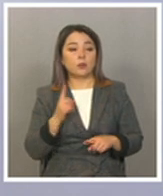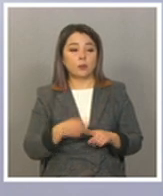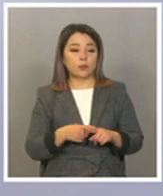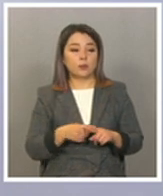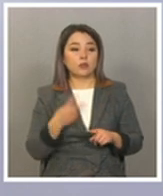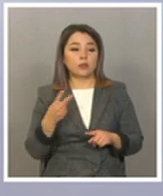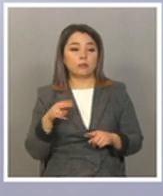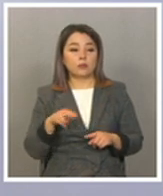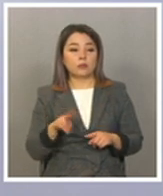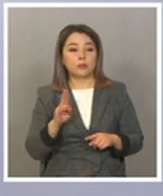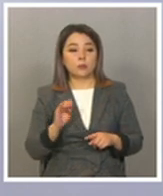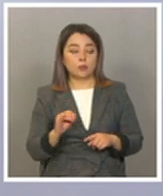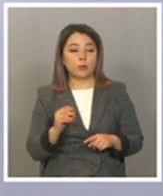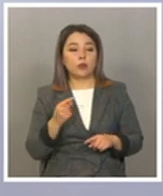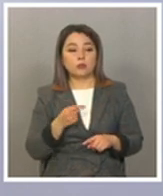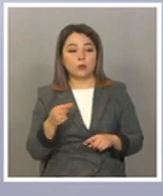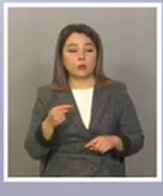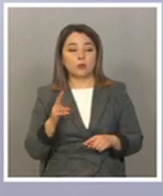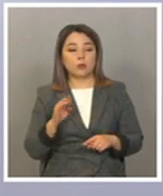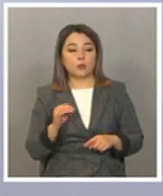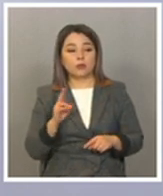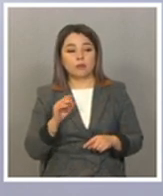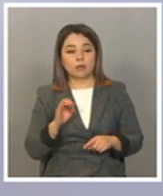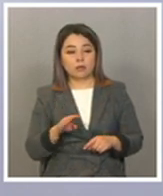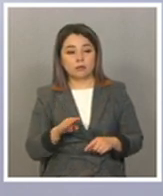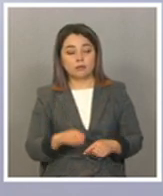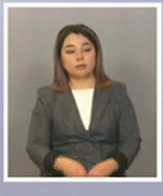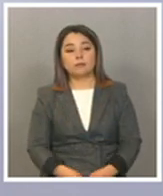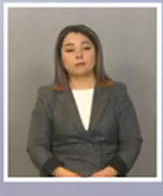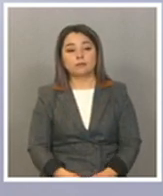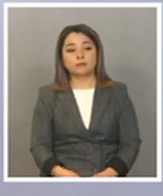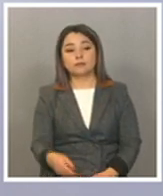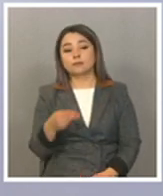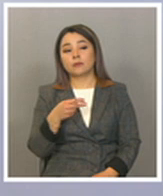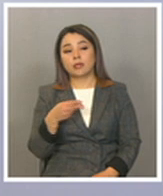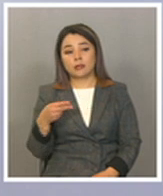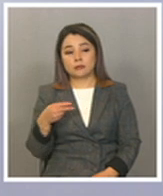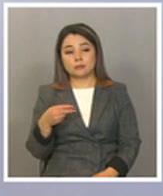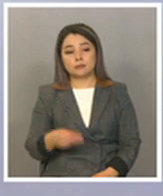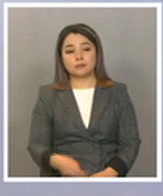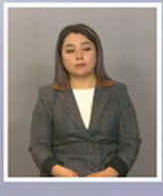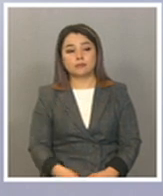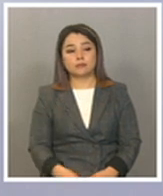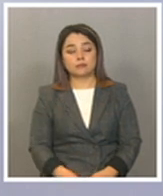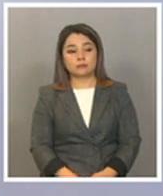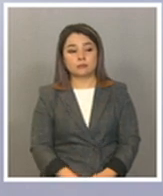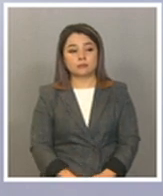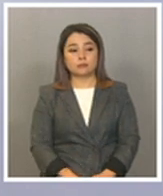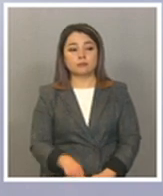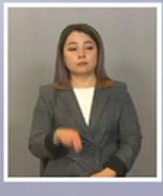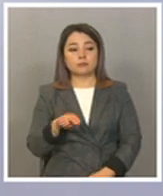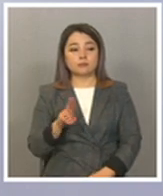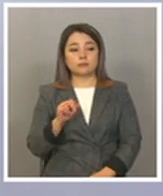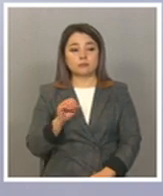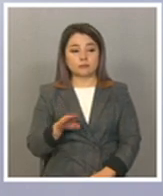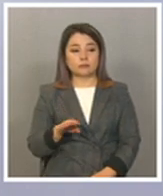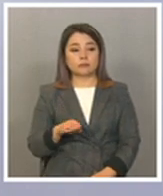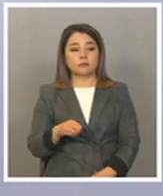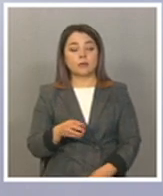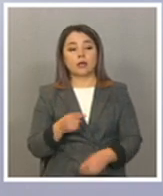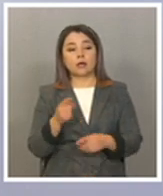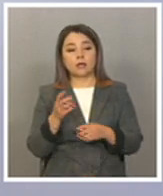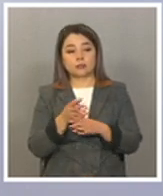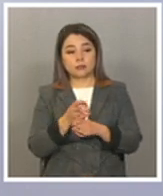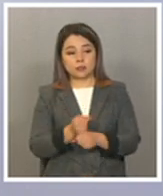2 pq азайту q квадрат тең. p П квадраттан П квадратта азайтамыз.